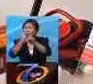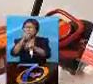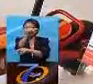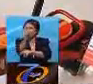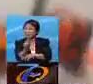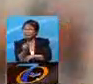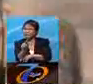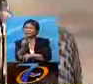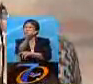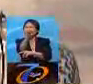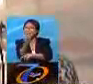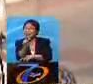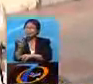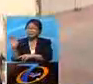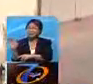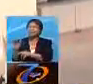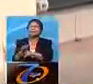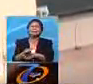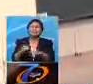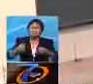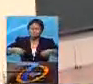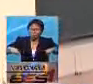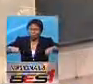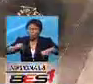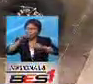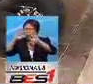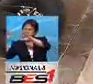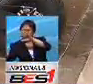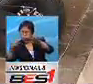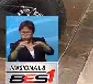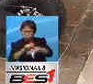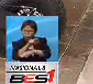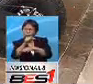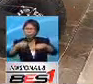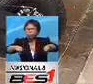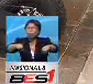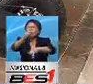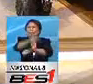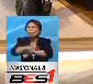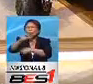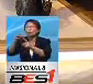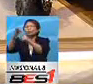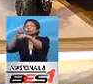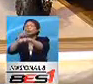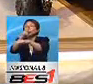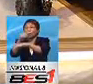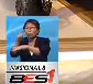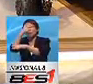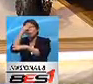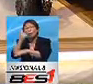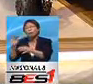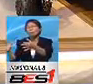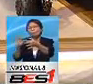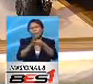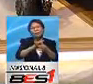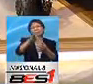Itali Alessandro Tattarini, skuter ini mula menarik perhatian pengguna khusus di Lembah Kelang. Jentera ini merupakan